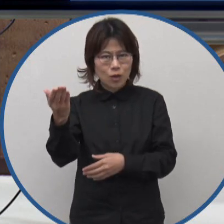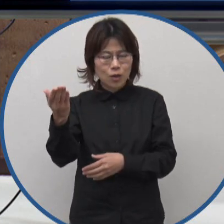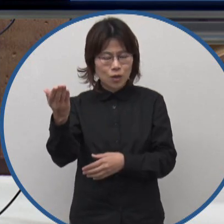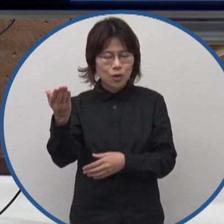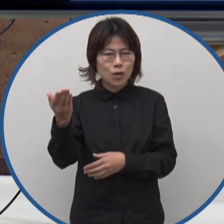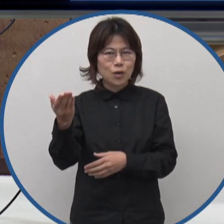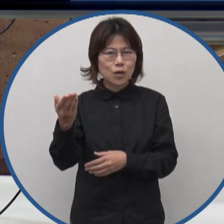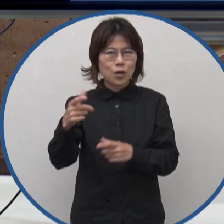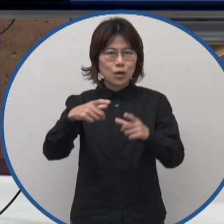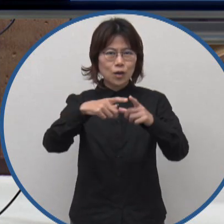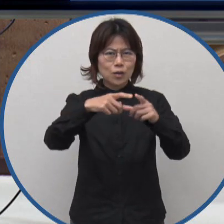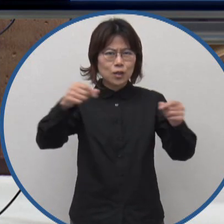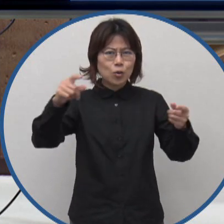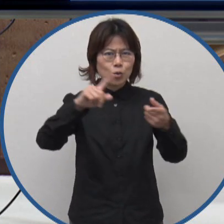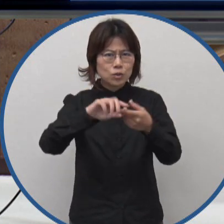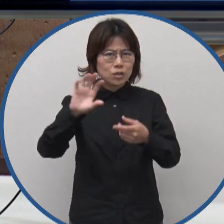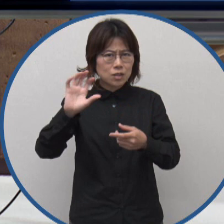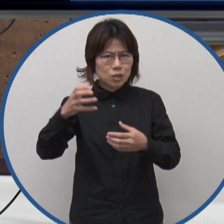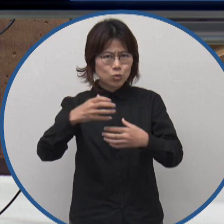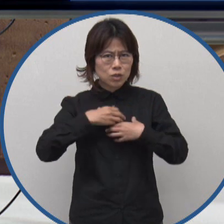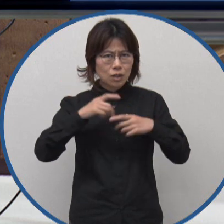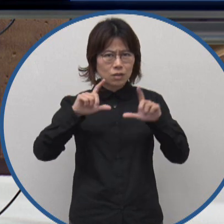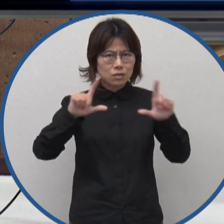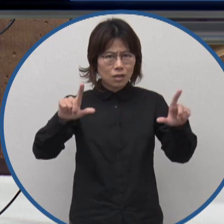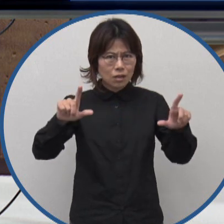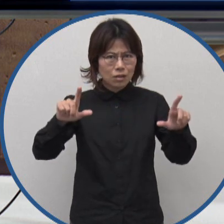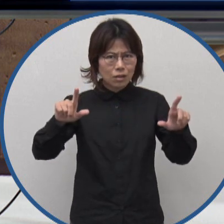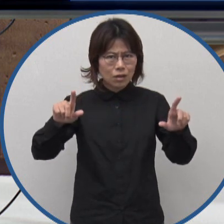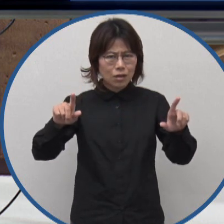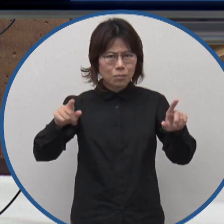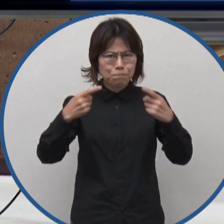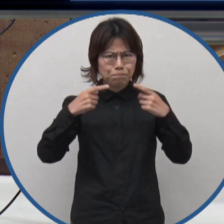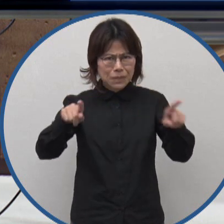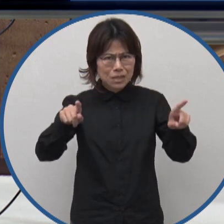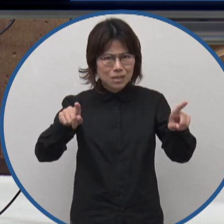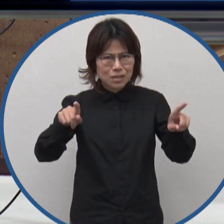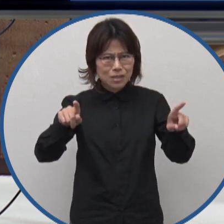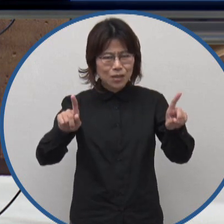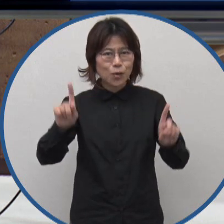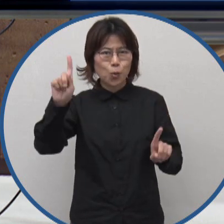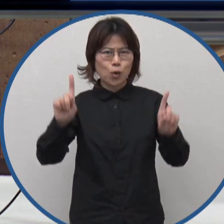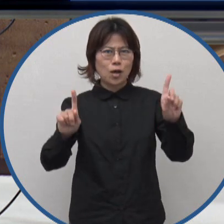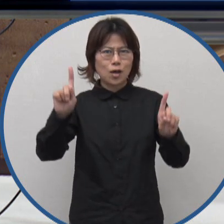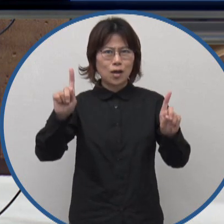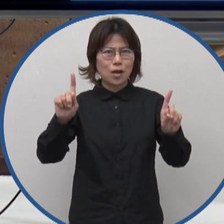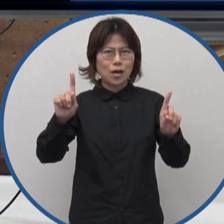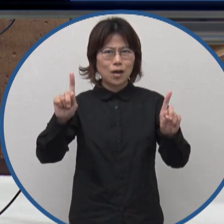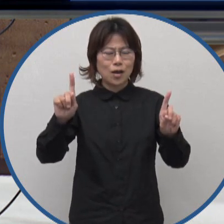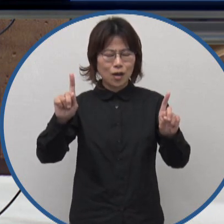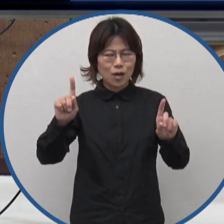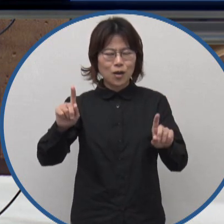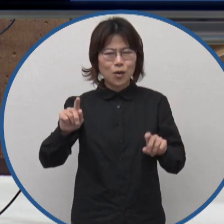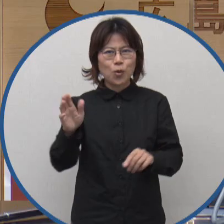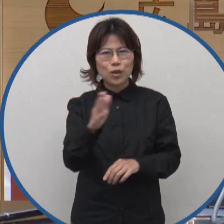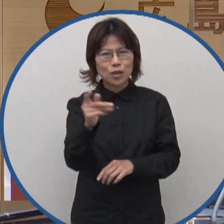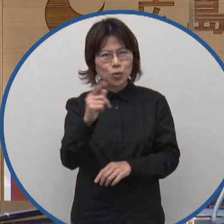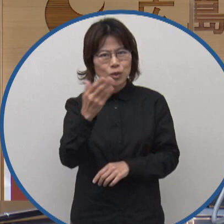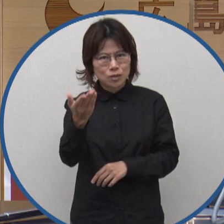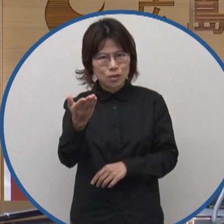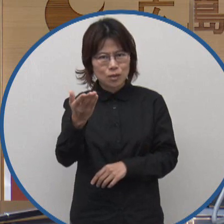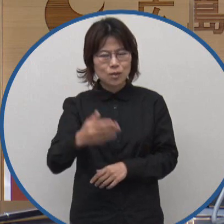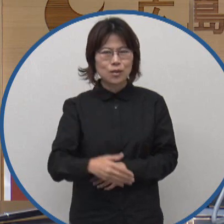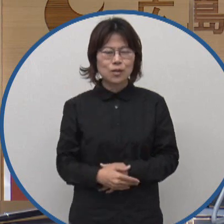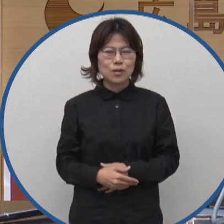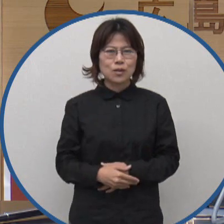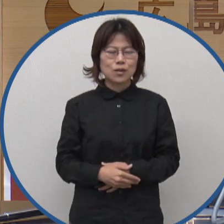った全国的に緊急事態宣言の考え方もあるということなので、また違った要請をしていくのか、そのあたりはいかがでしょうか。